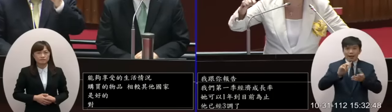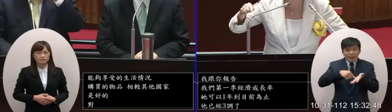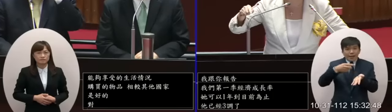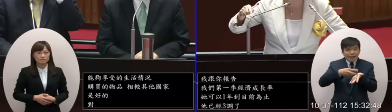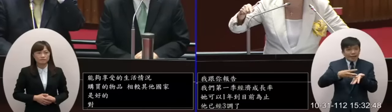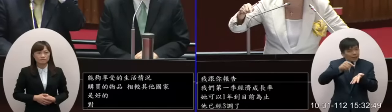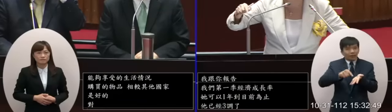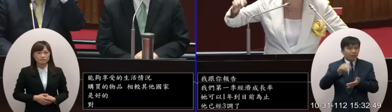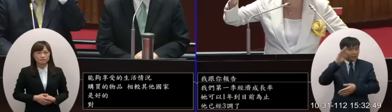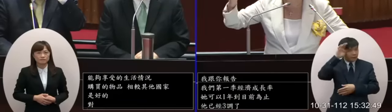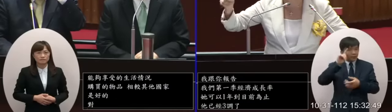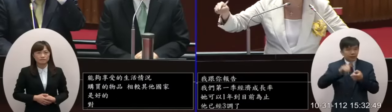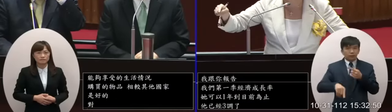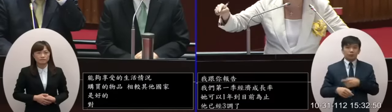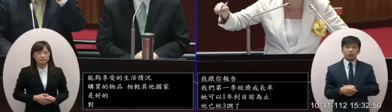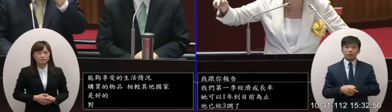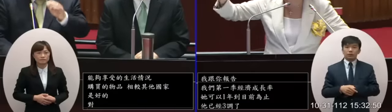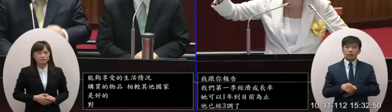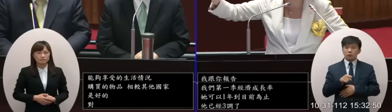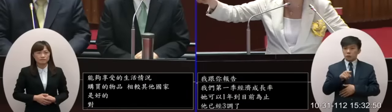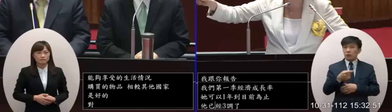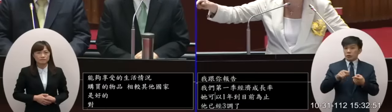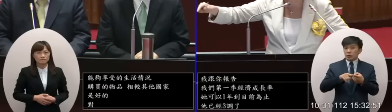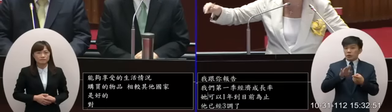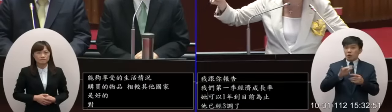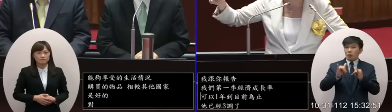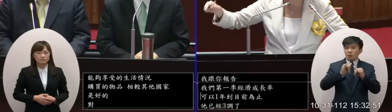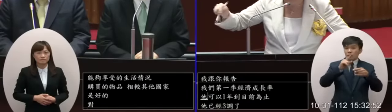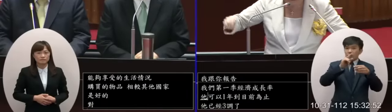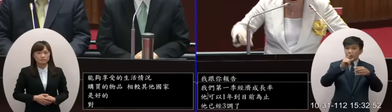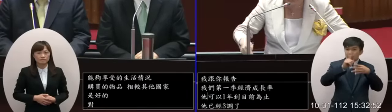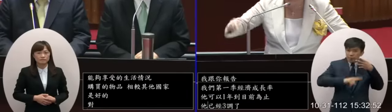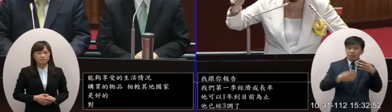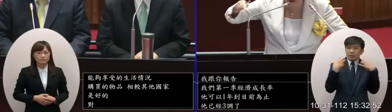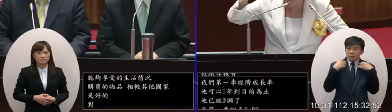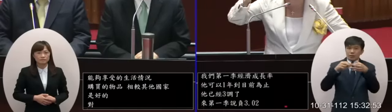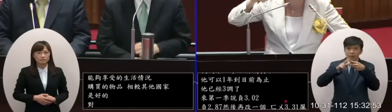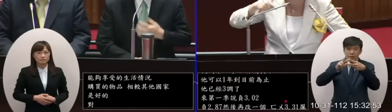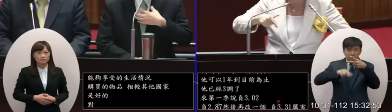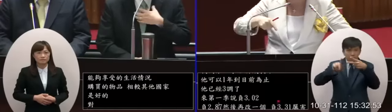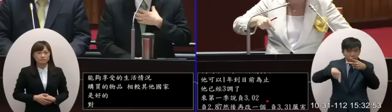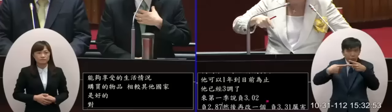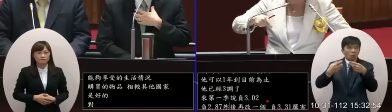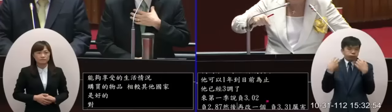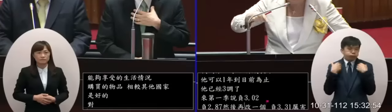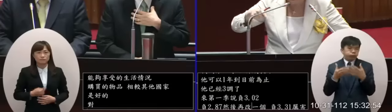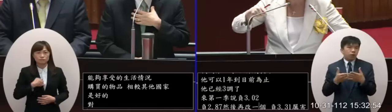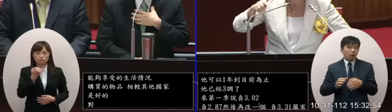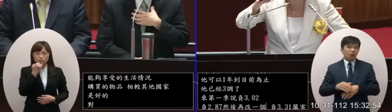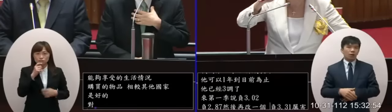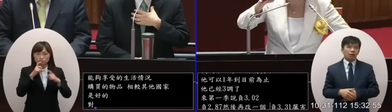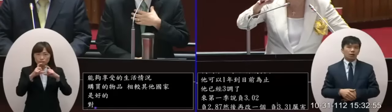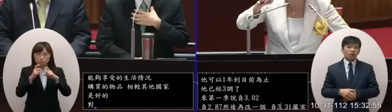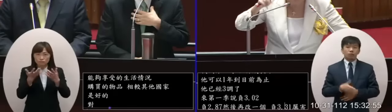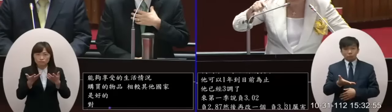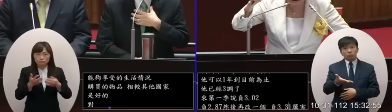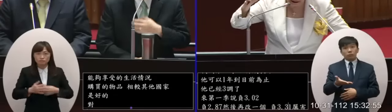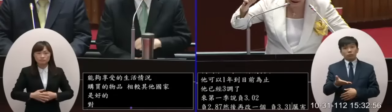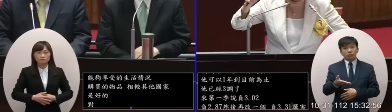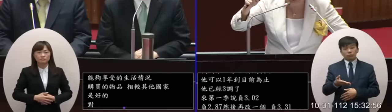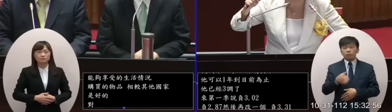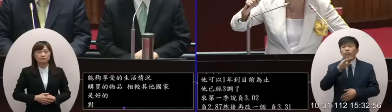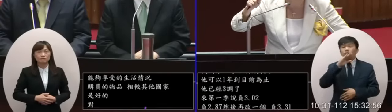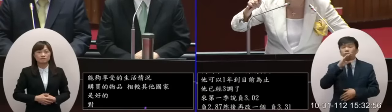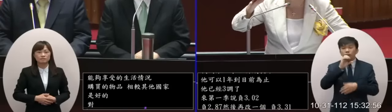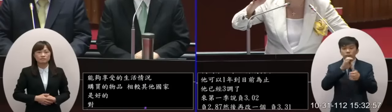仅有这样的行为，不仅仅有民事责任、行政责任，他还有刑事责任。好，我们回到今天的 主题。我可以回答一下吗？ 马上，马上，我